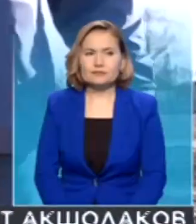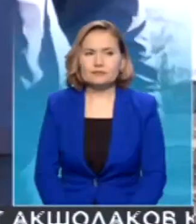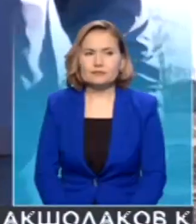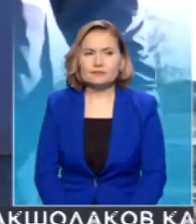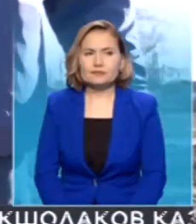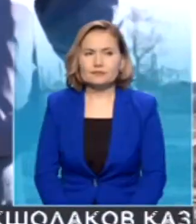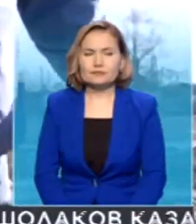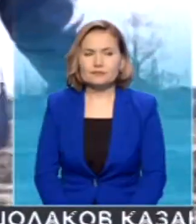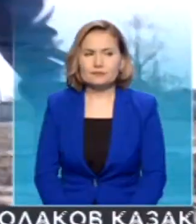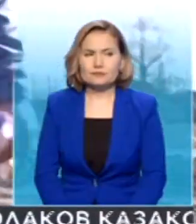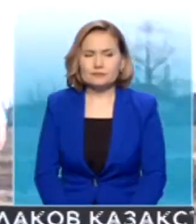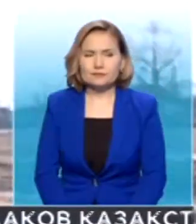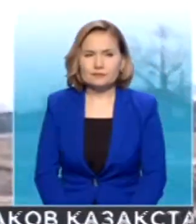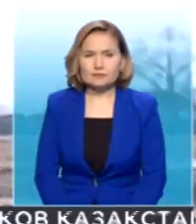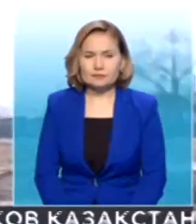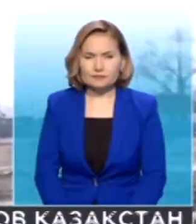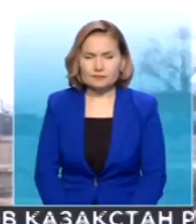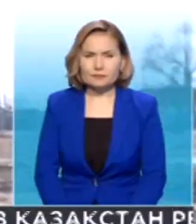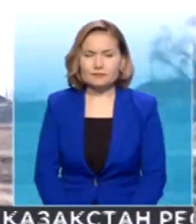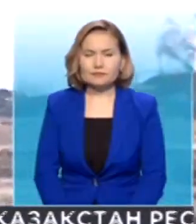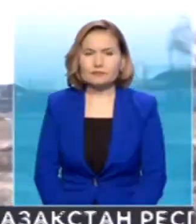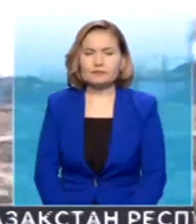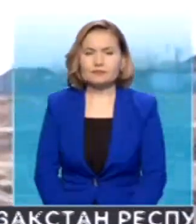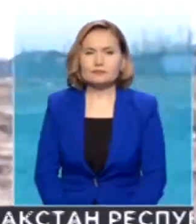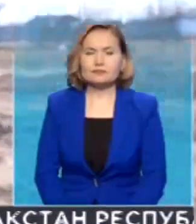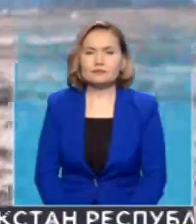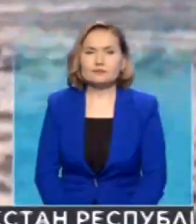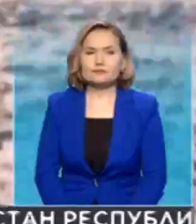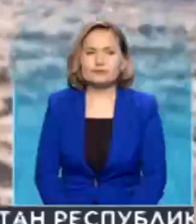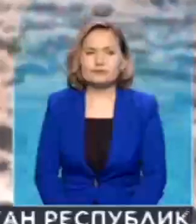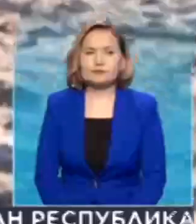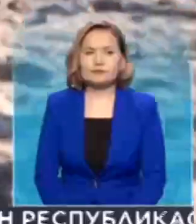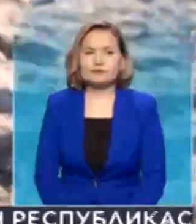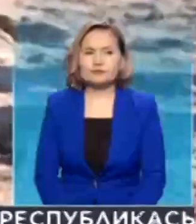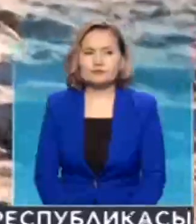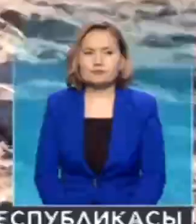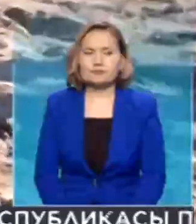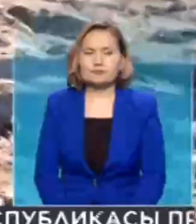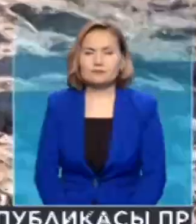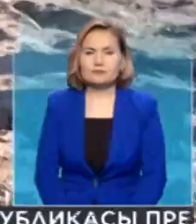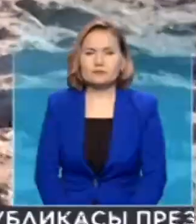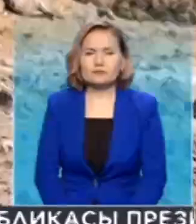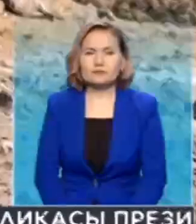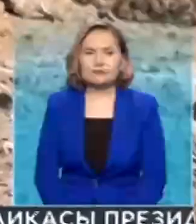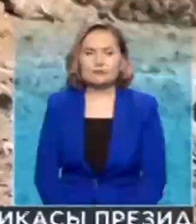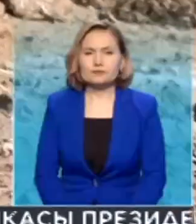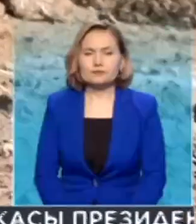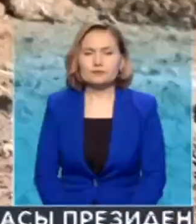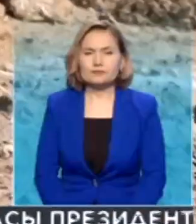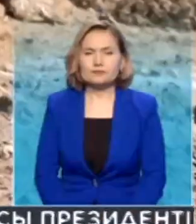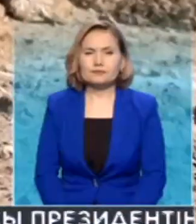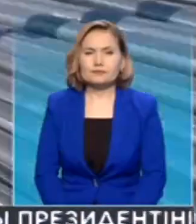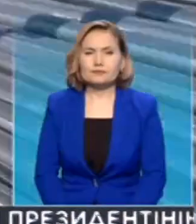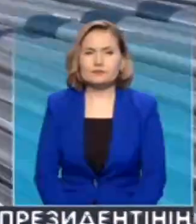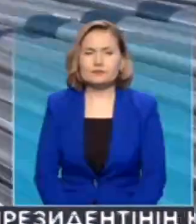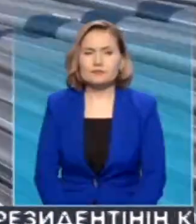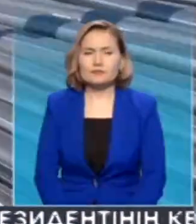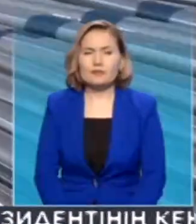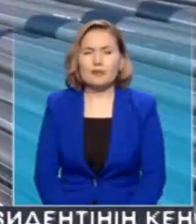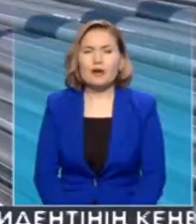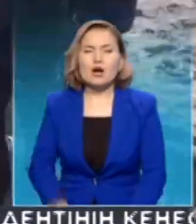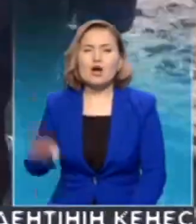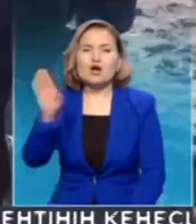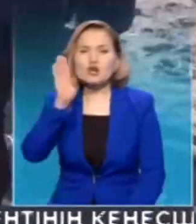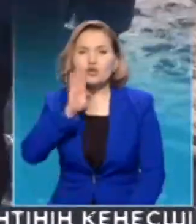Мына турбаның судың турбасы дейді, мынаның не маркировкасы жоқ, не станға сай емес турбалары. Арман болған ауыз